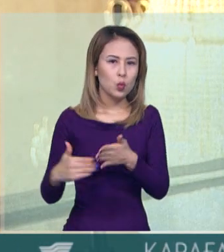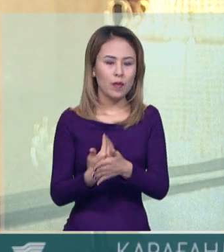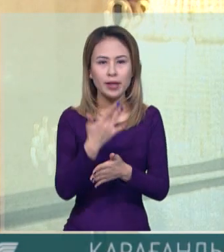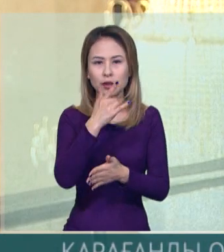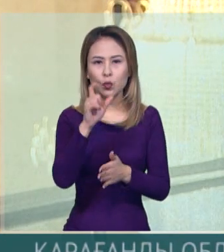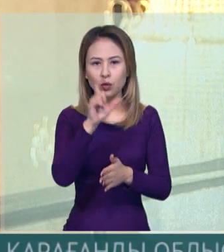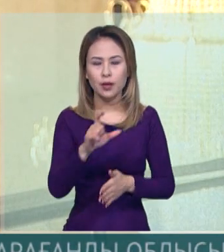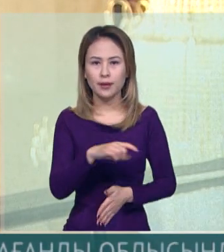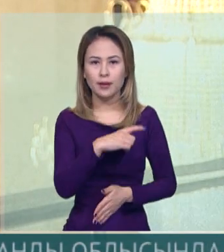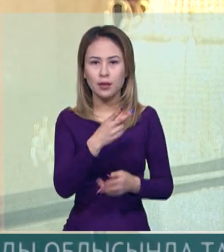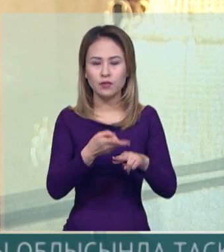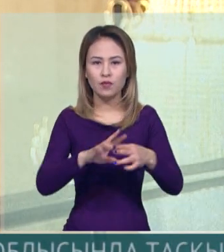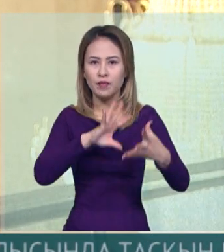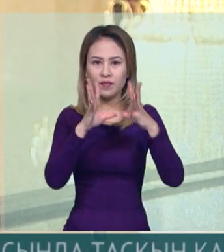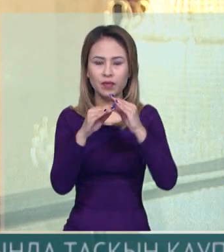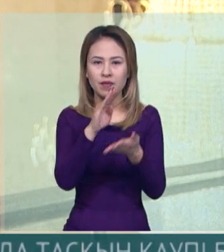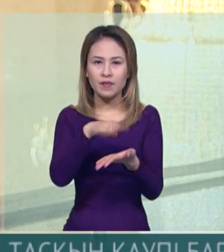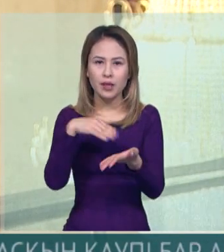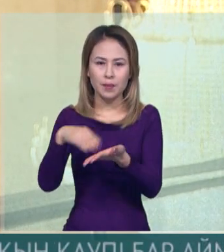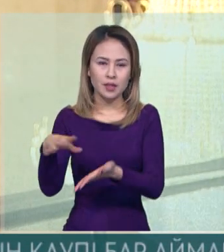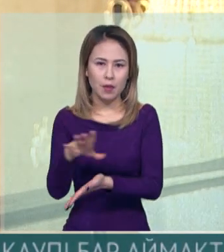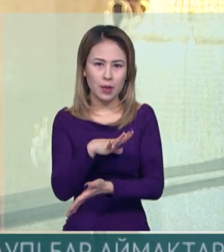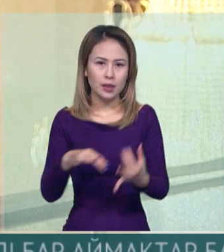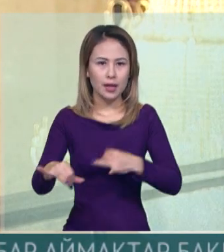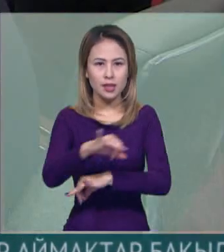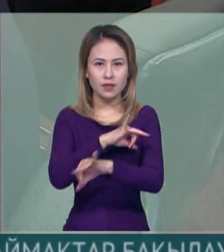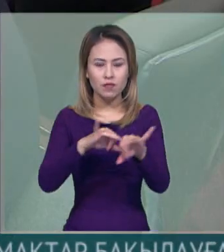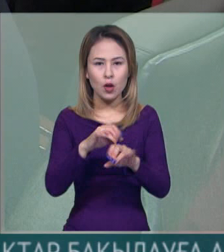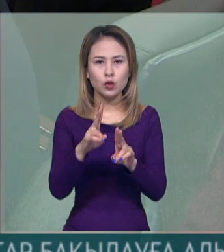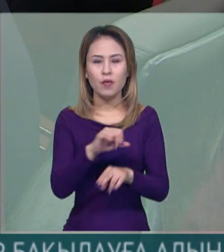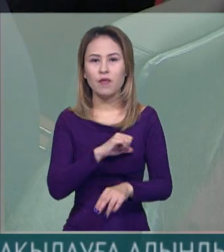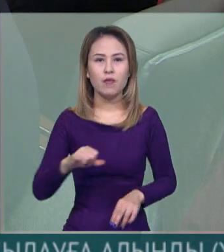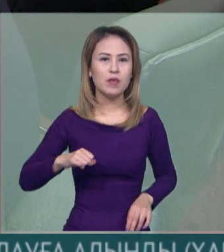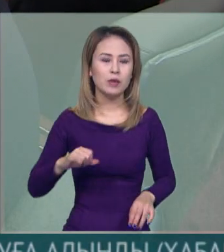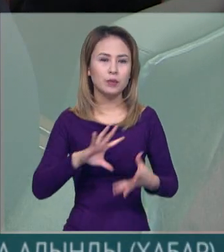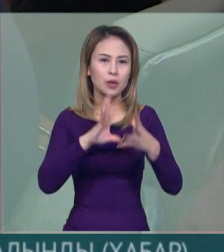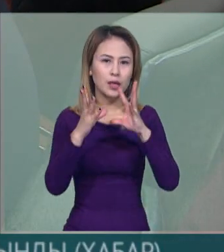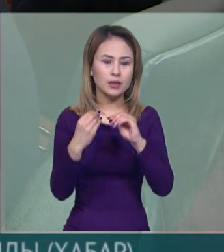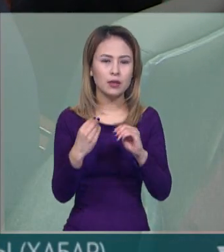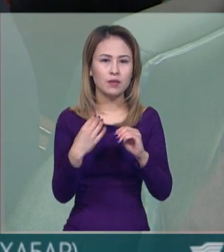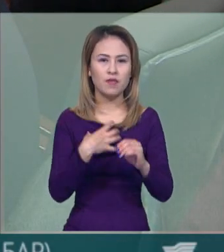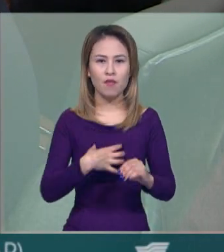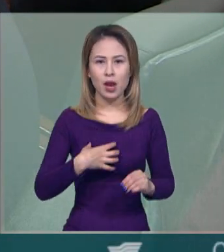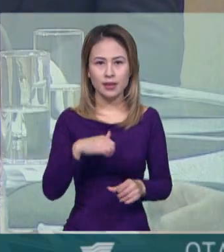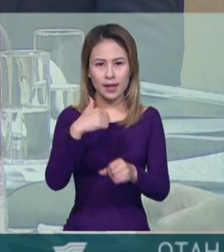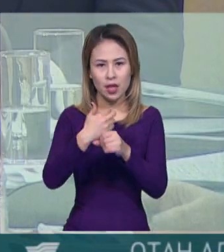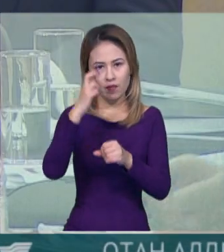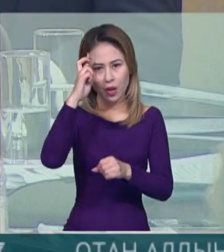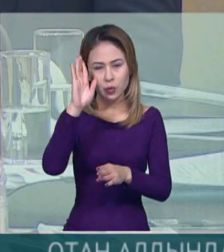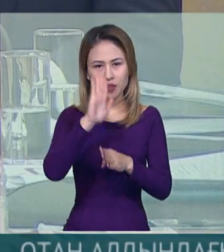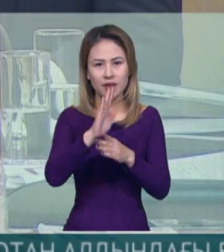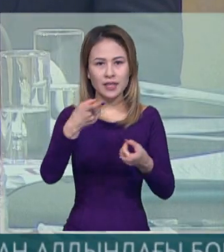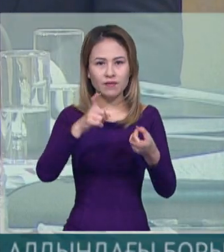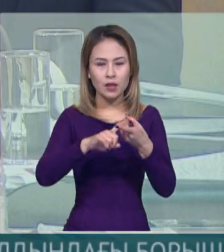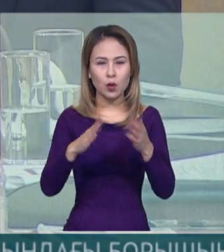депутаттар алдында бірнеше ведомство өкілдері баяндама жасады. Солардың негізгілерін атап өтейін. Мәселен, елбасы тапсырмасына сай тұрғын